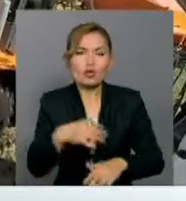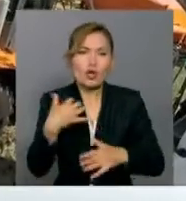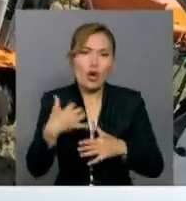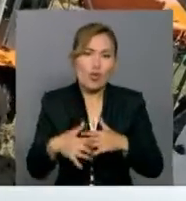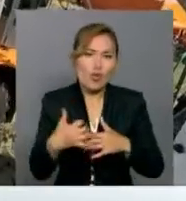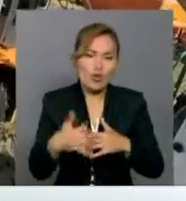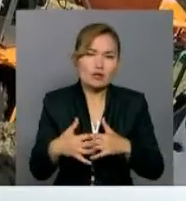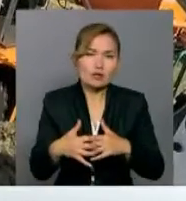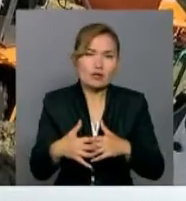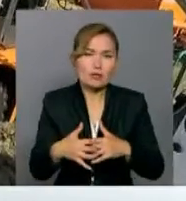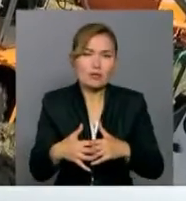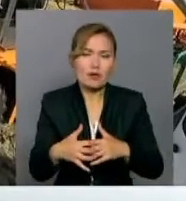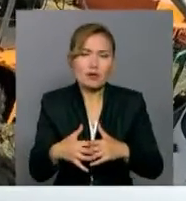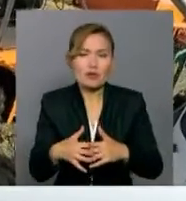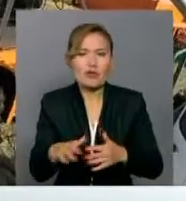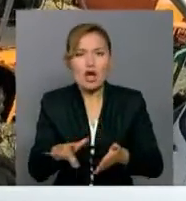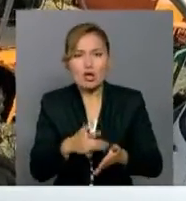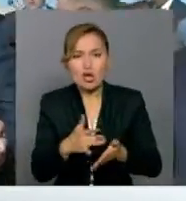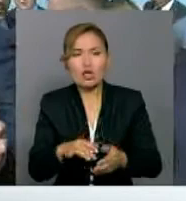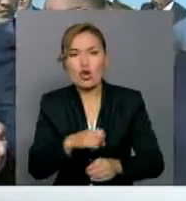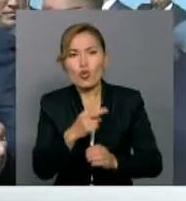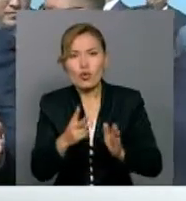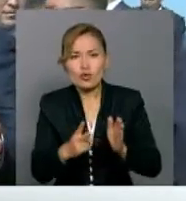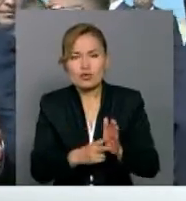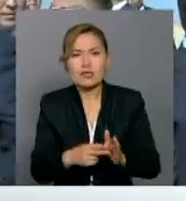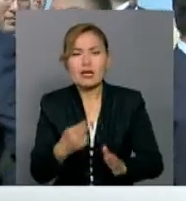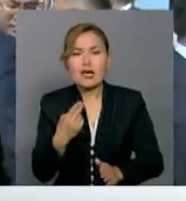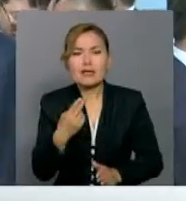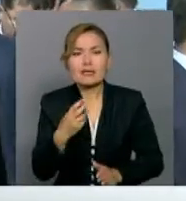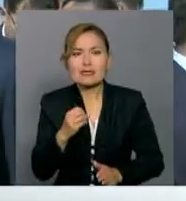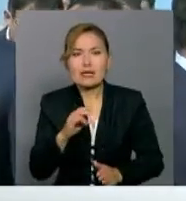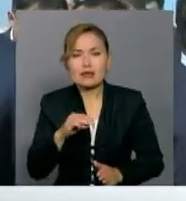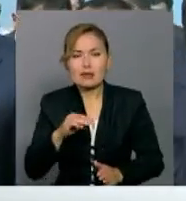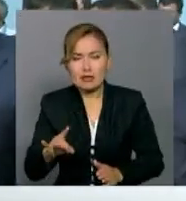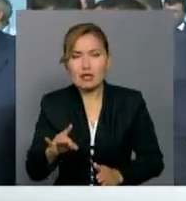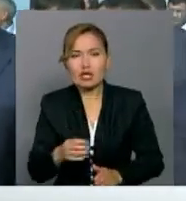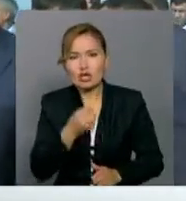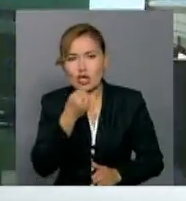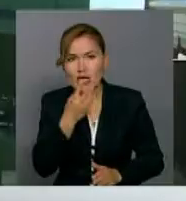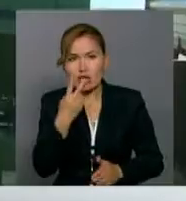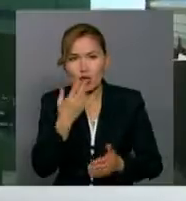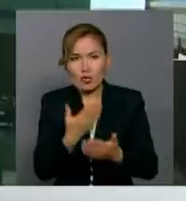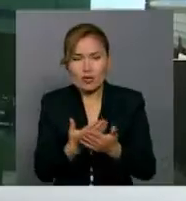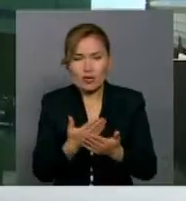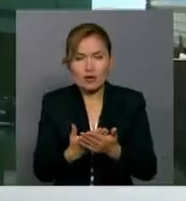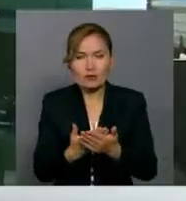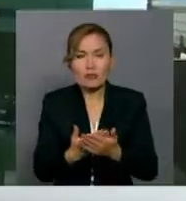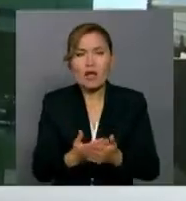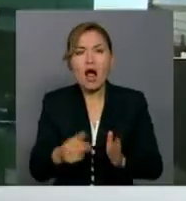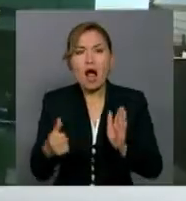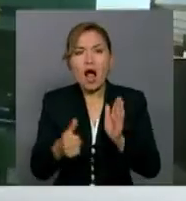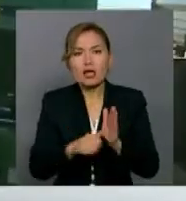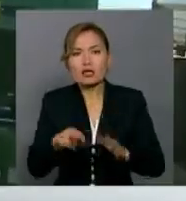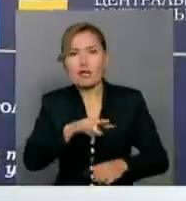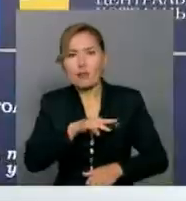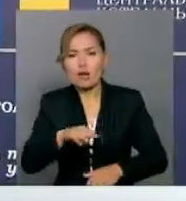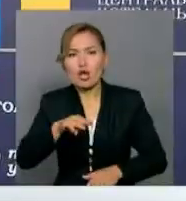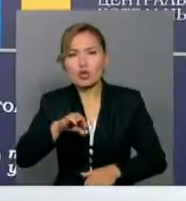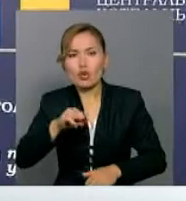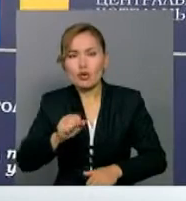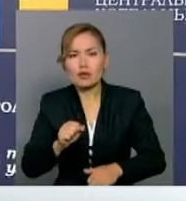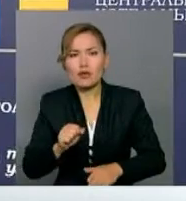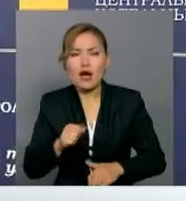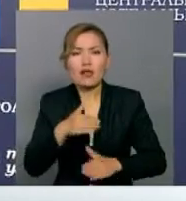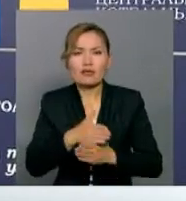сеппен алғанда 17 центнерден айналуда. Бұл жақсы көрсеткіш. Алдын ала болжам бойынша шамамен 6 000 000 тоннаға жуық